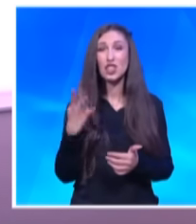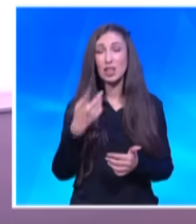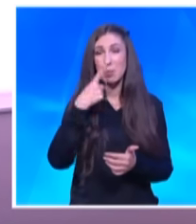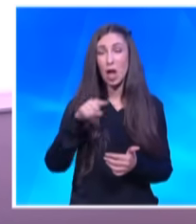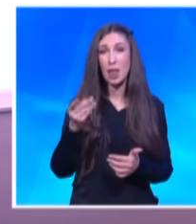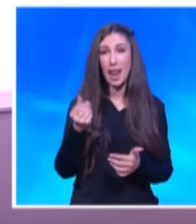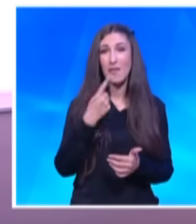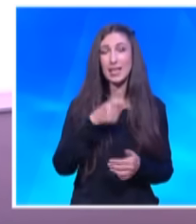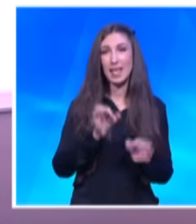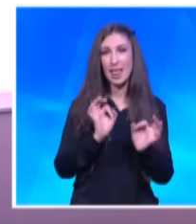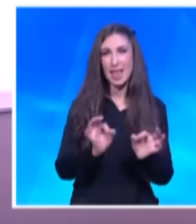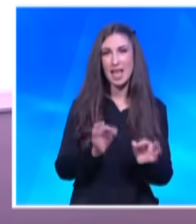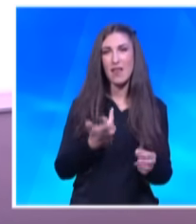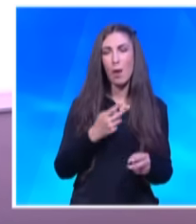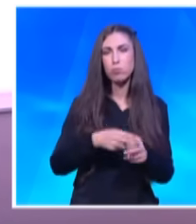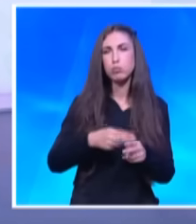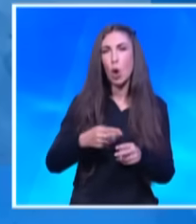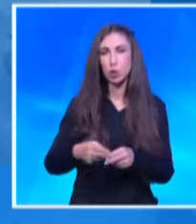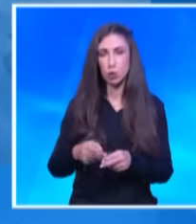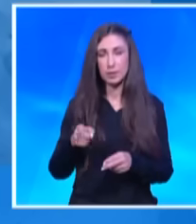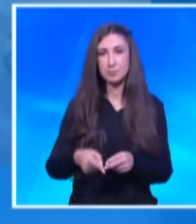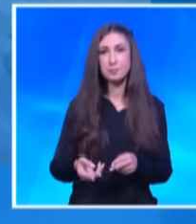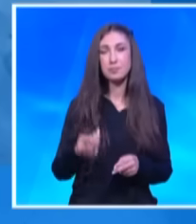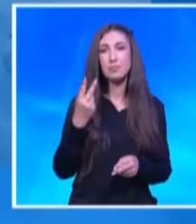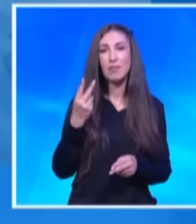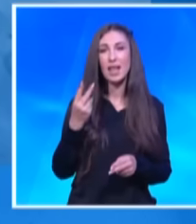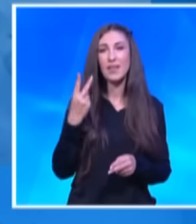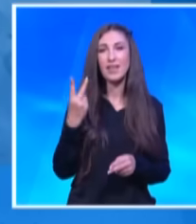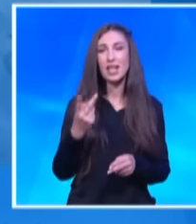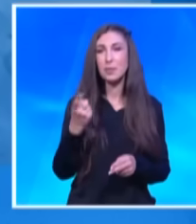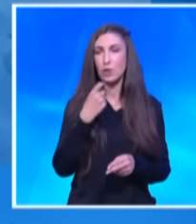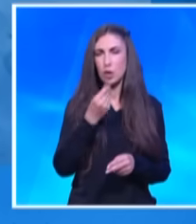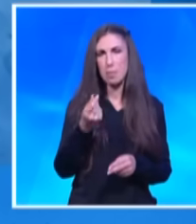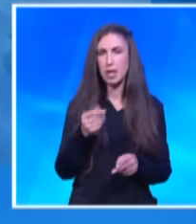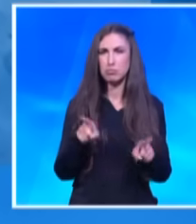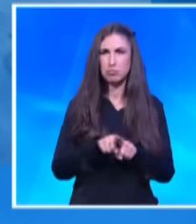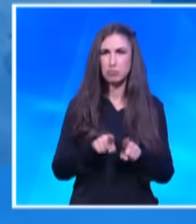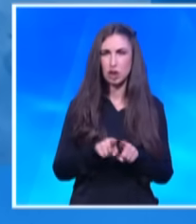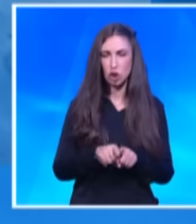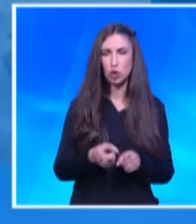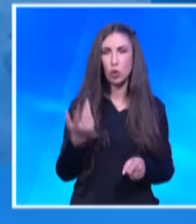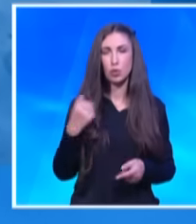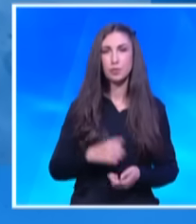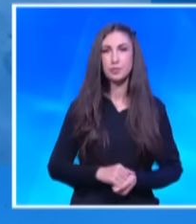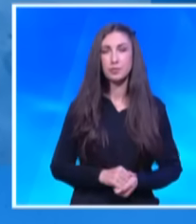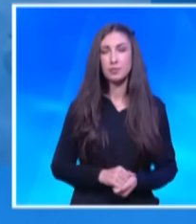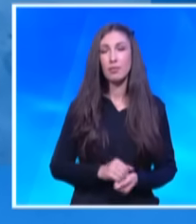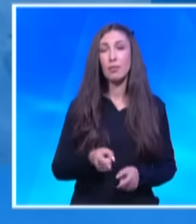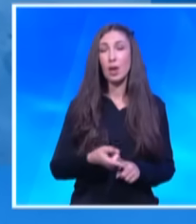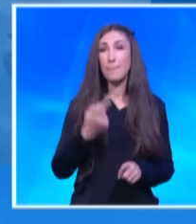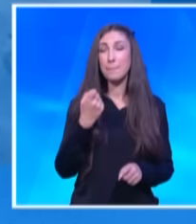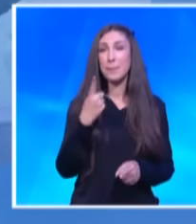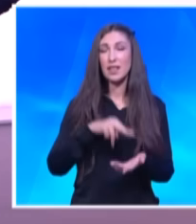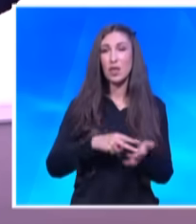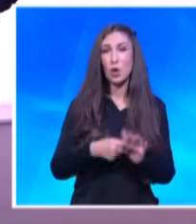милиона лева за такива изделия. През 2021 година сумата е приблизително същата, показва още справката. От